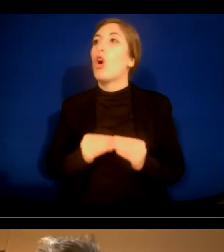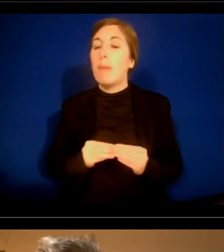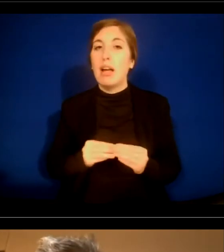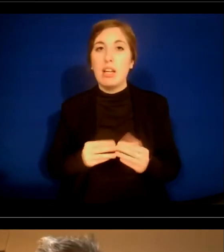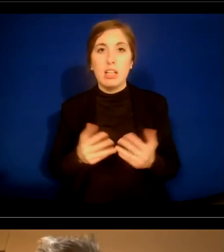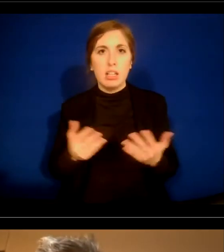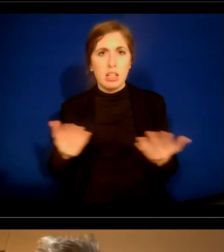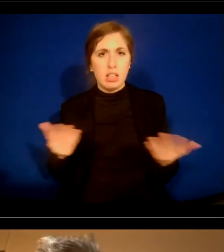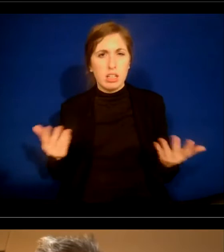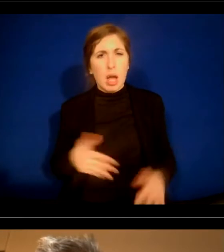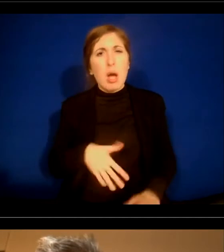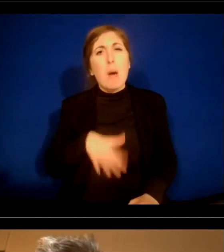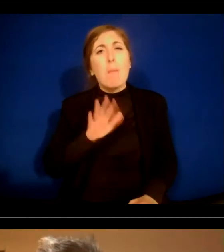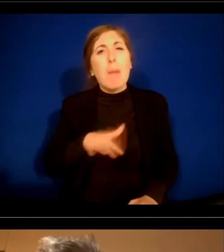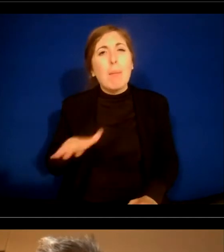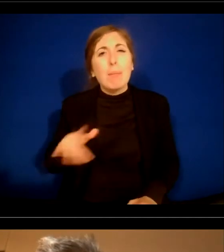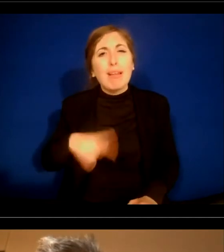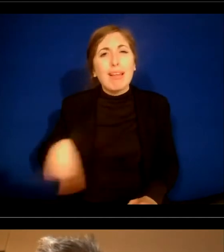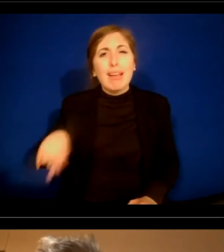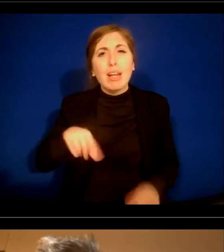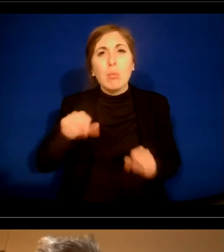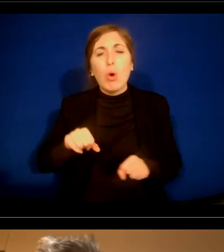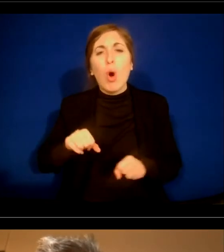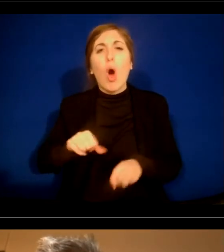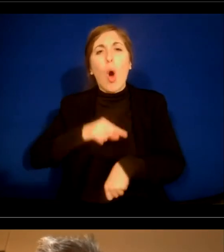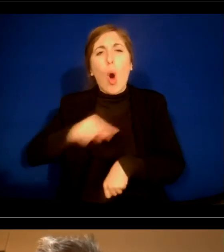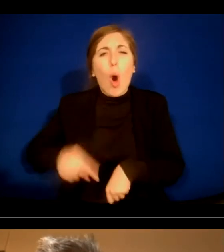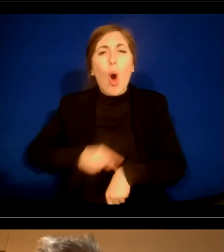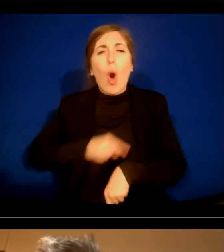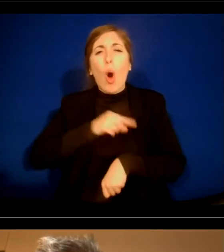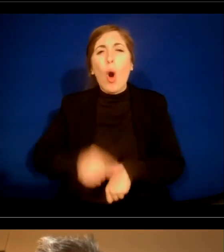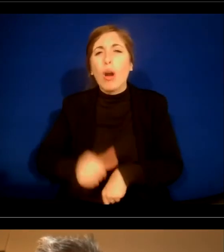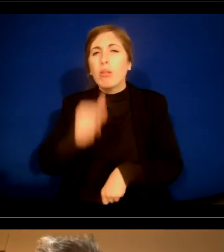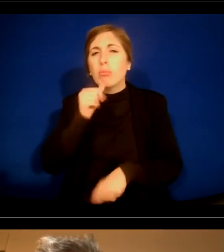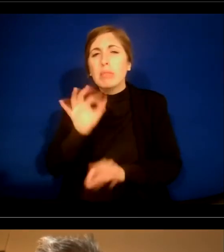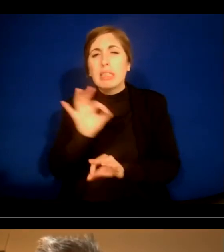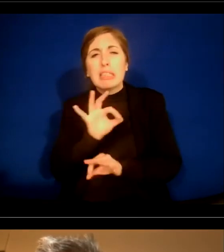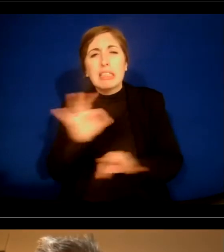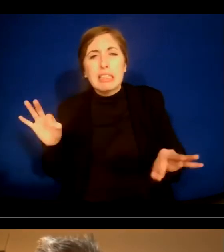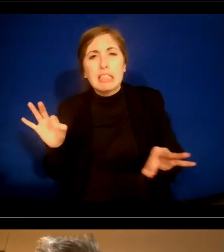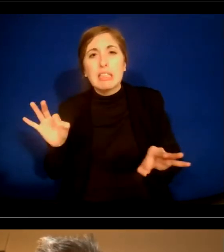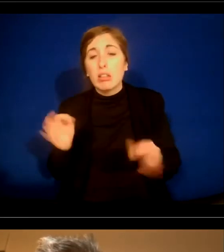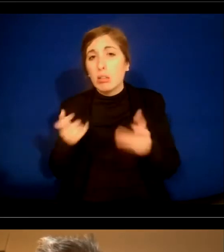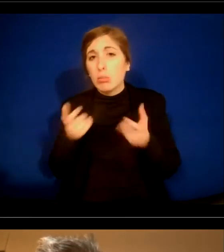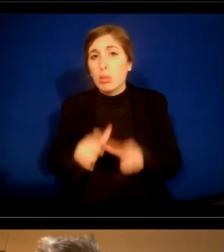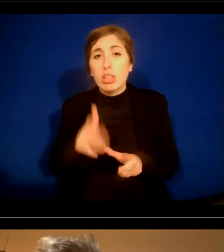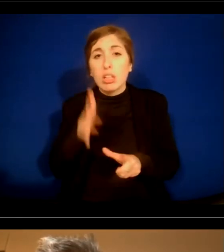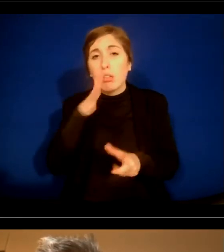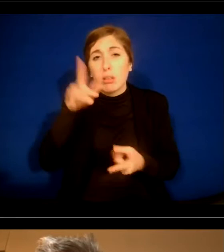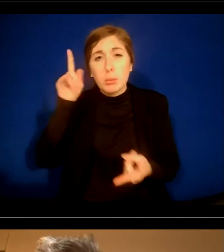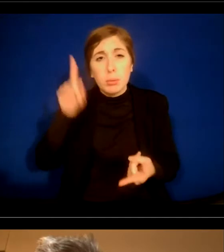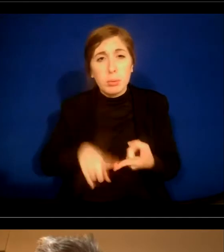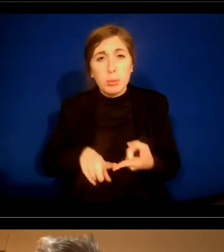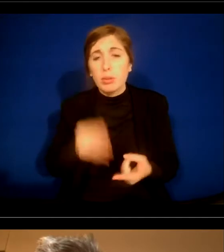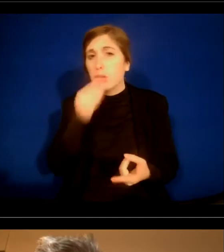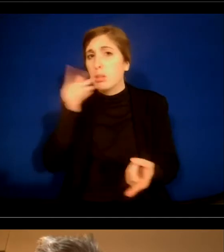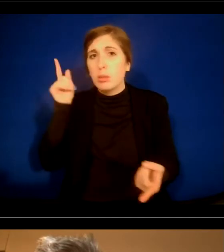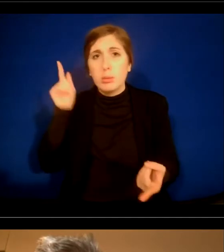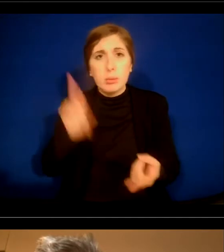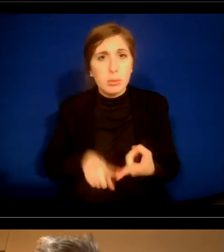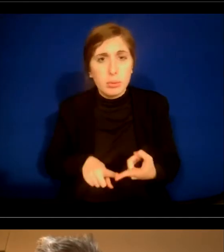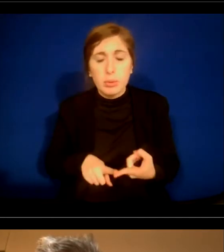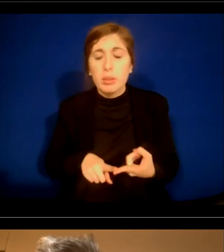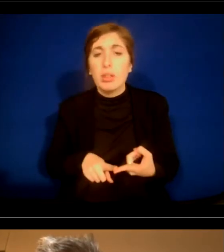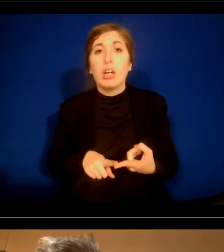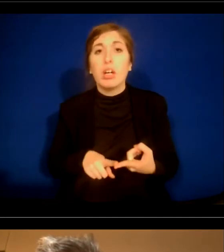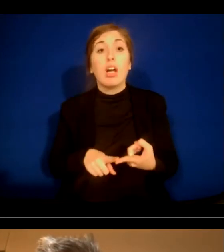c'erano bambini che non bevevano da qualche ora, tra l'altro, perché avevano finito acqua e cibo, che tra l'altro